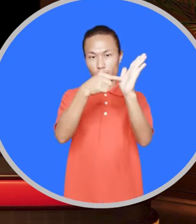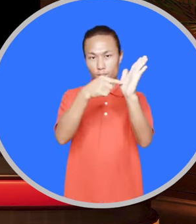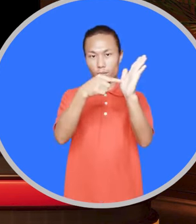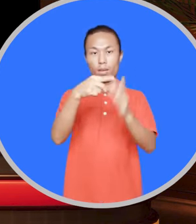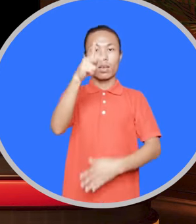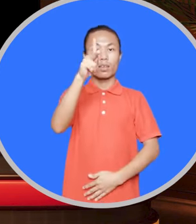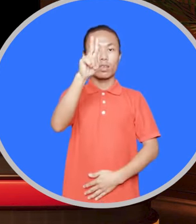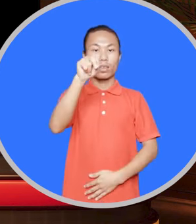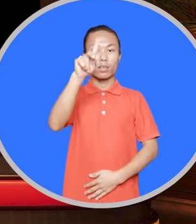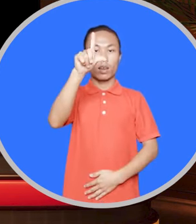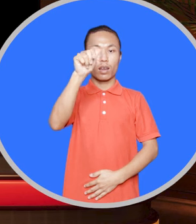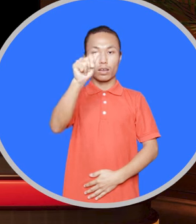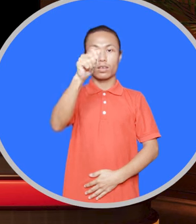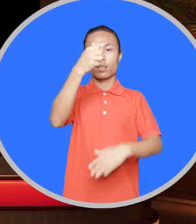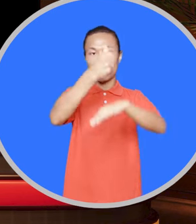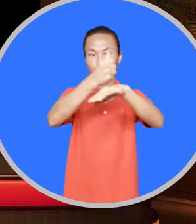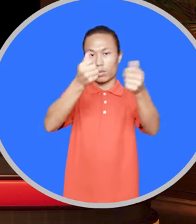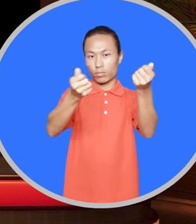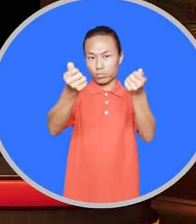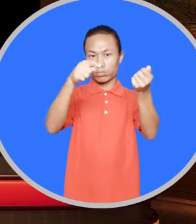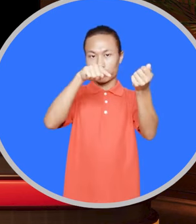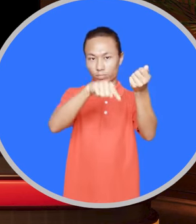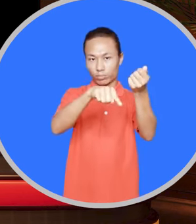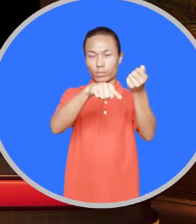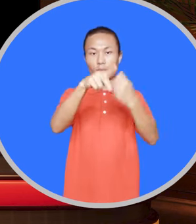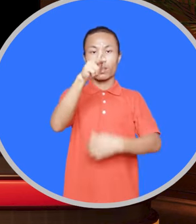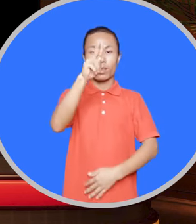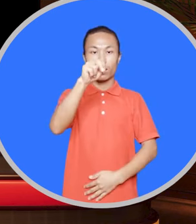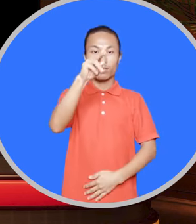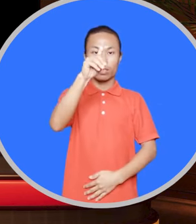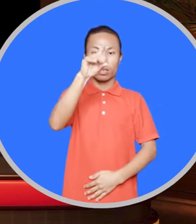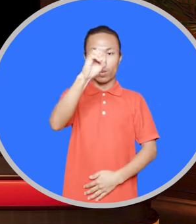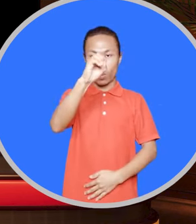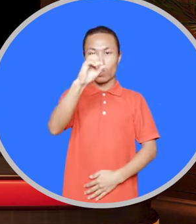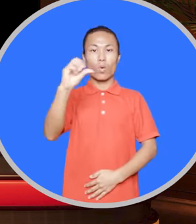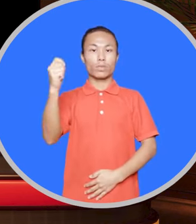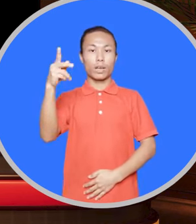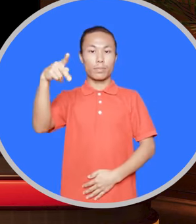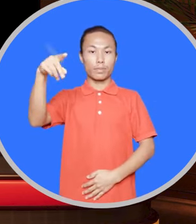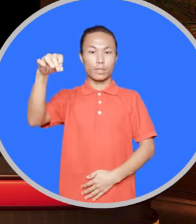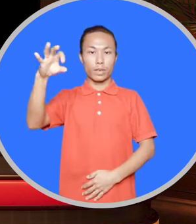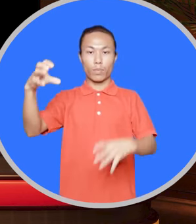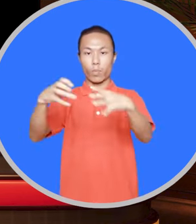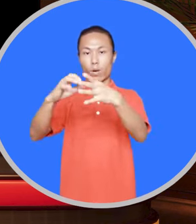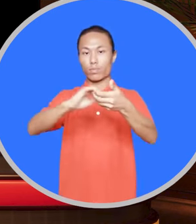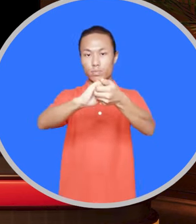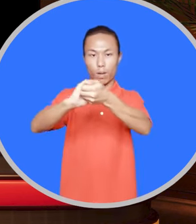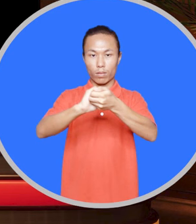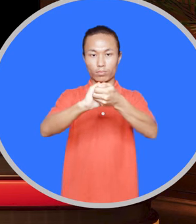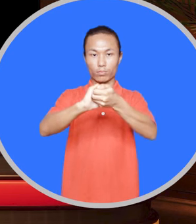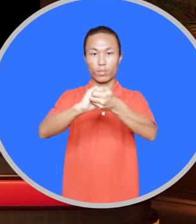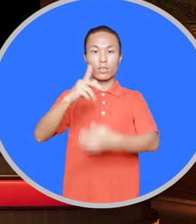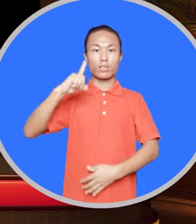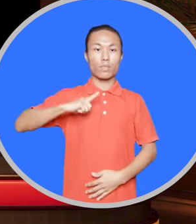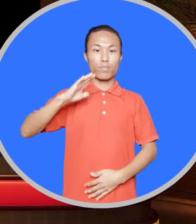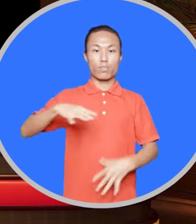တပ်ဖွဲ့KNDO နဲ့ပြည်သူ့ကာကွယ်ရေးတပ်ဖွဲ့ PDF တို့ကအကျန်းဖက်စစ်ကောင်စီရဲ့ညရီမျိုးပြန်လည်ရရှိဖို့အောင်စရ